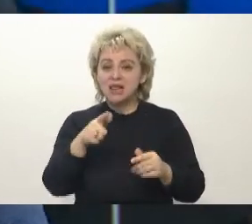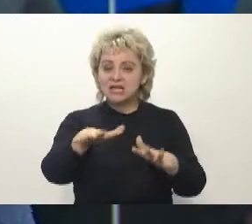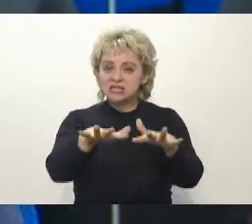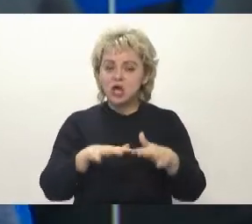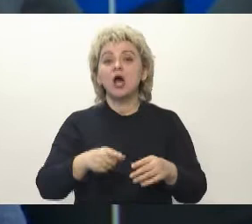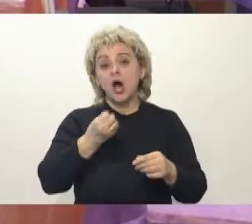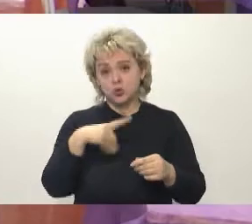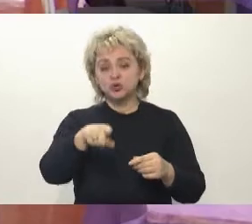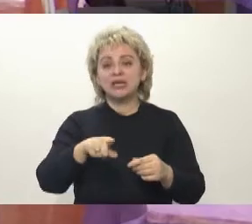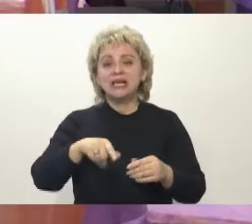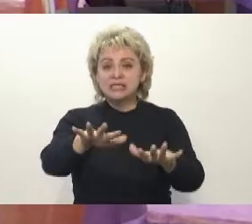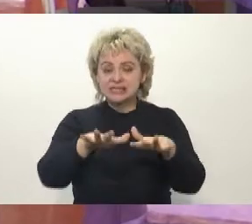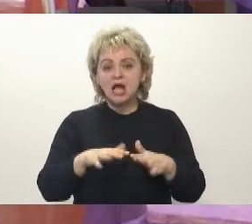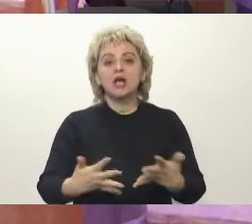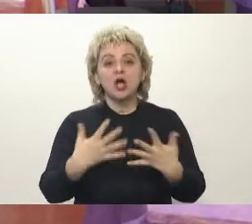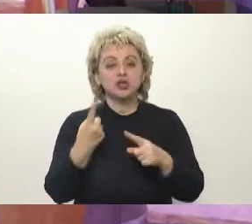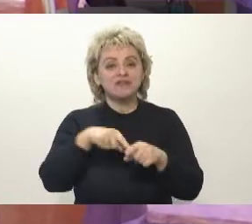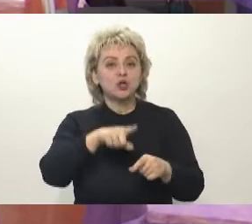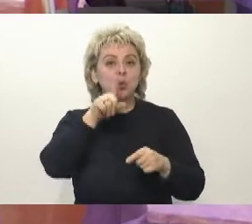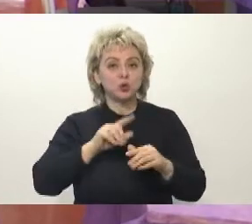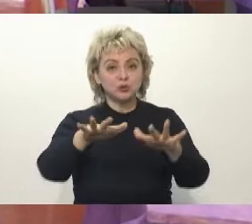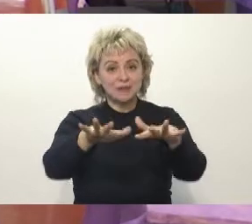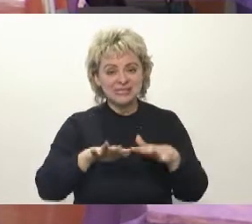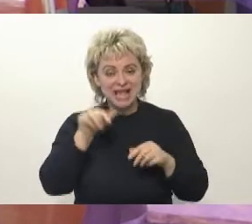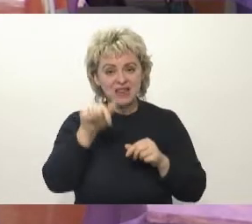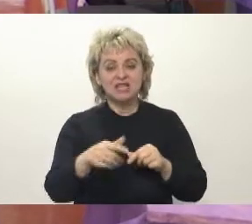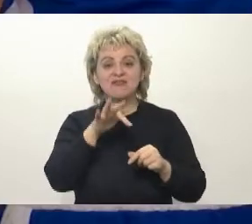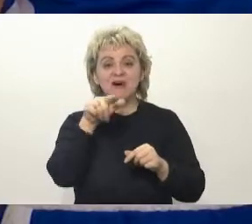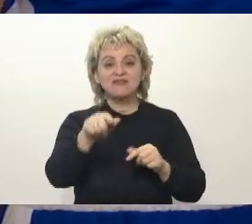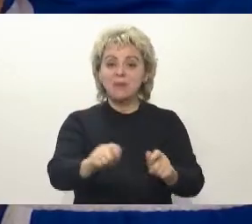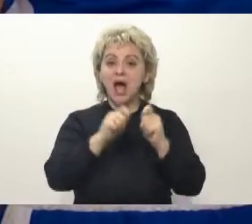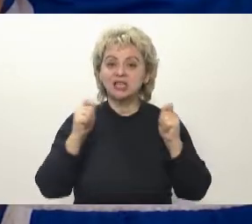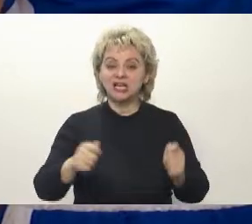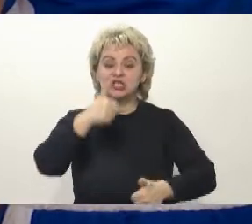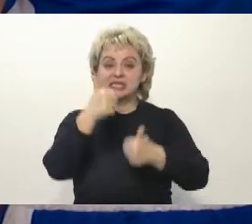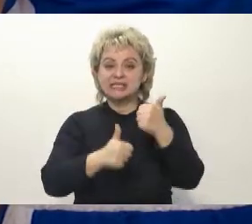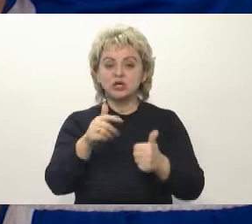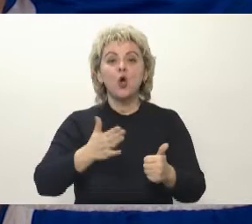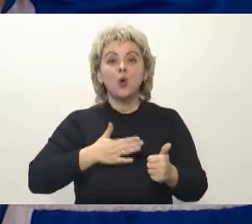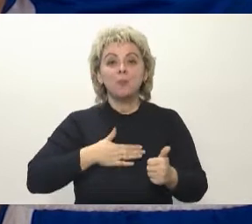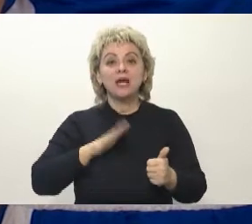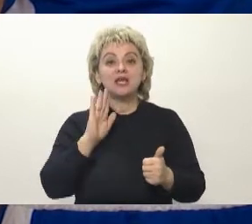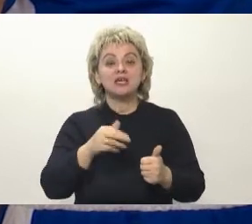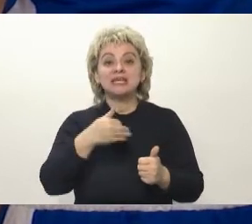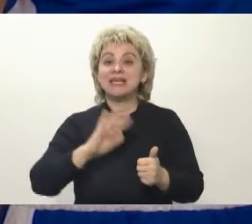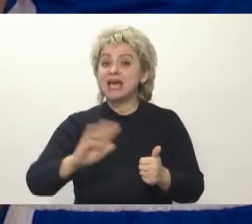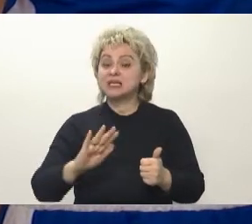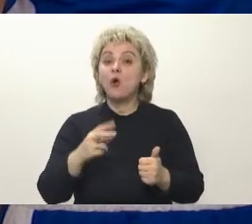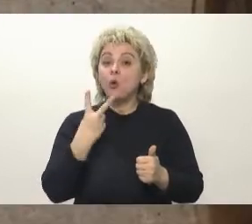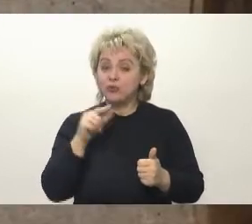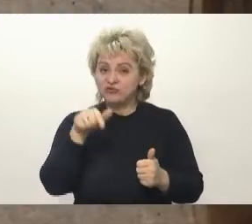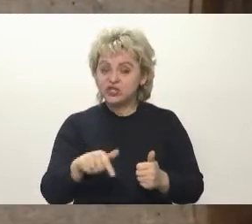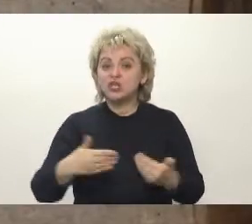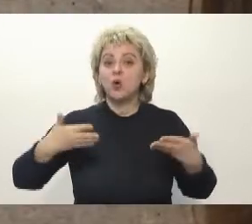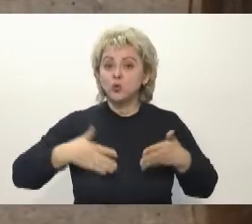Хороший, уютный зал. И, конечно, в этом уютном зале, тем более во время открытия соревнований, мы вряд ли могли не заметить